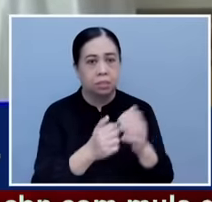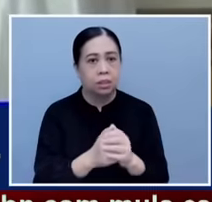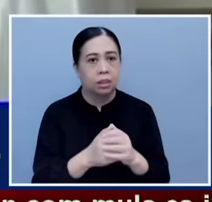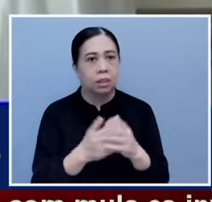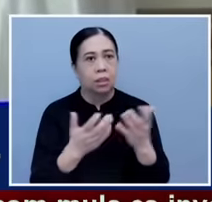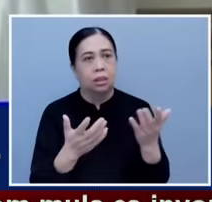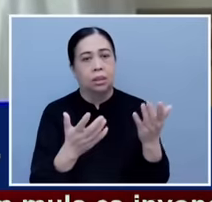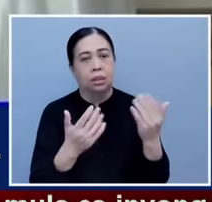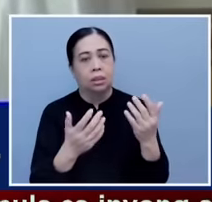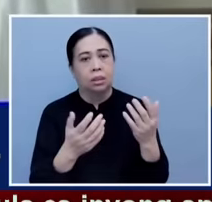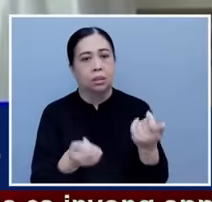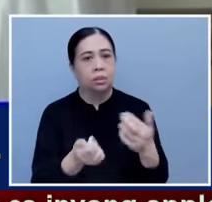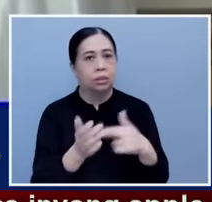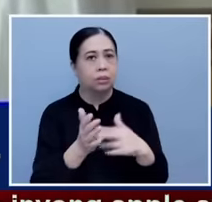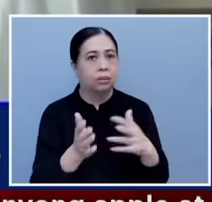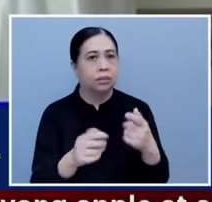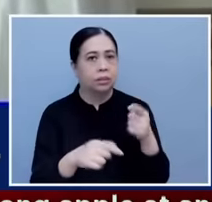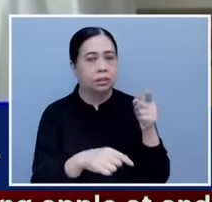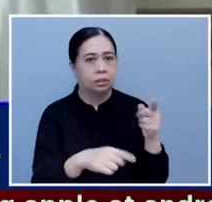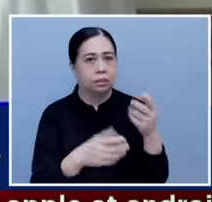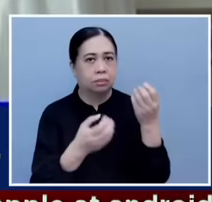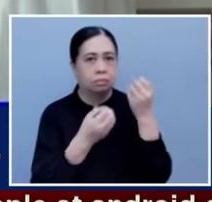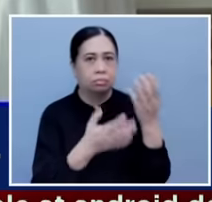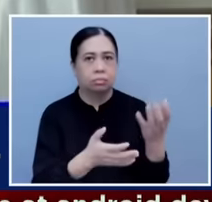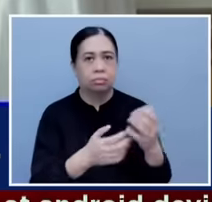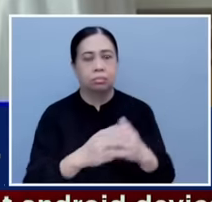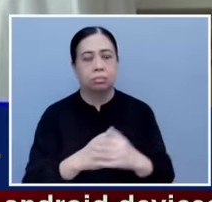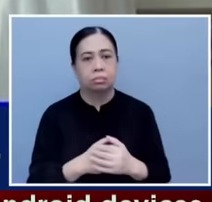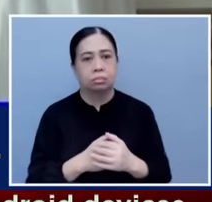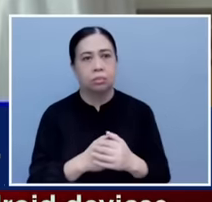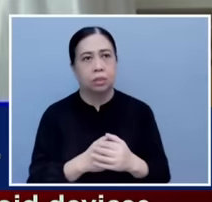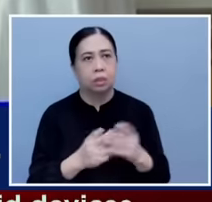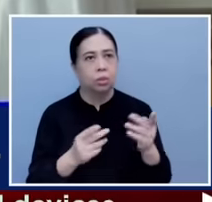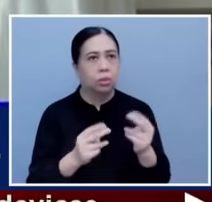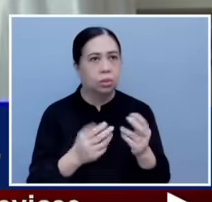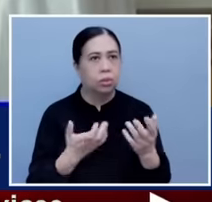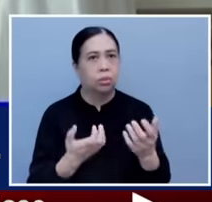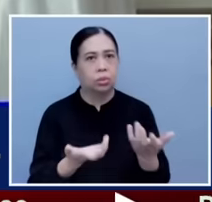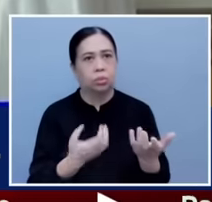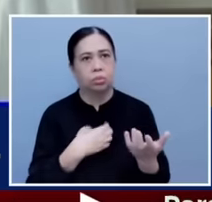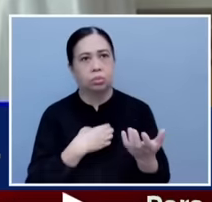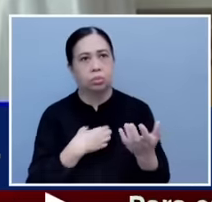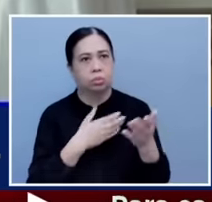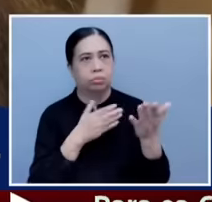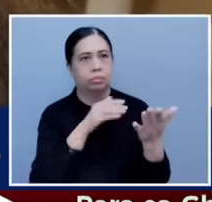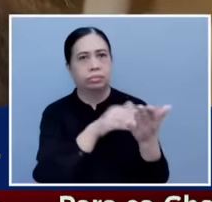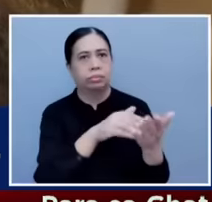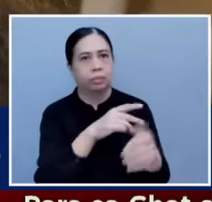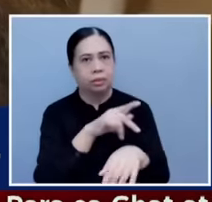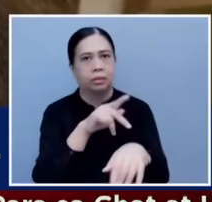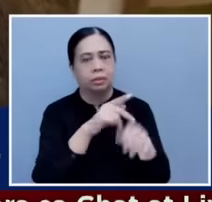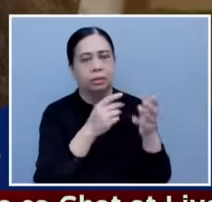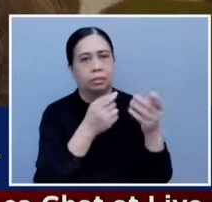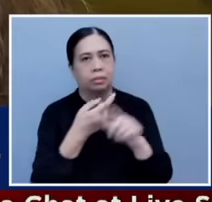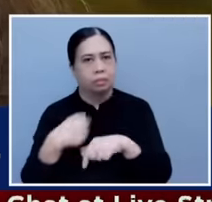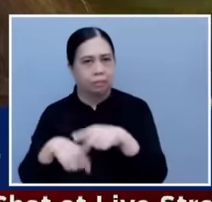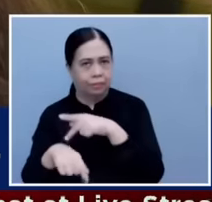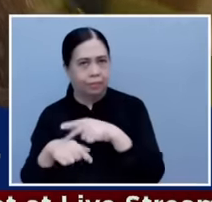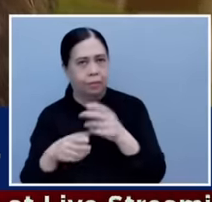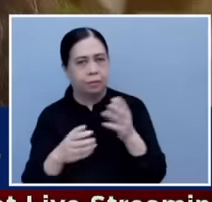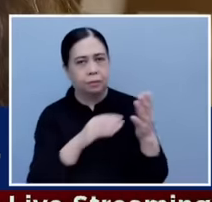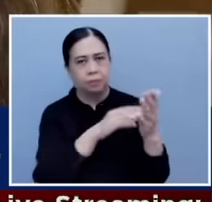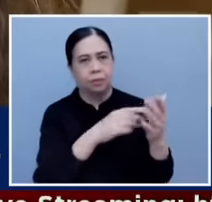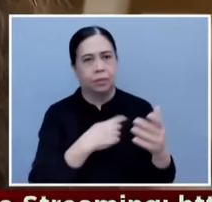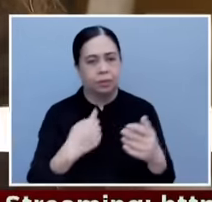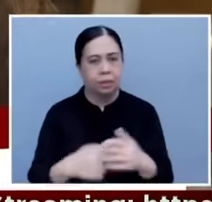ang ating representative doon ng posisyon ng Republika ng Pilipinas. Sinabi naman ng Chief